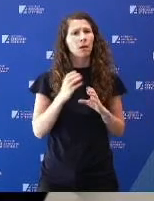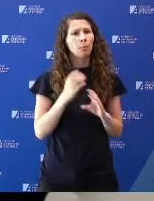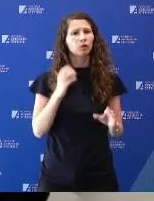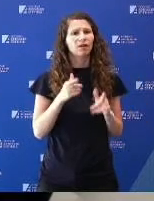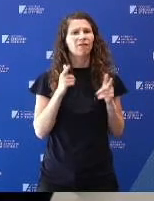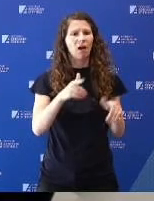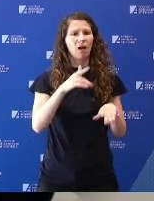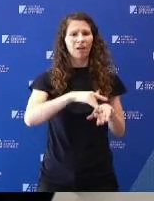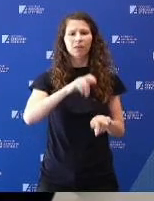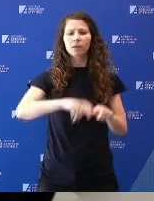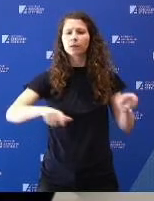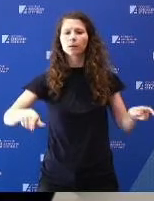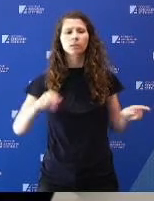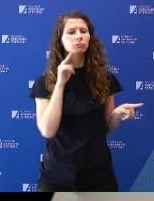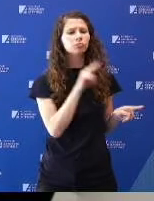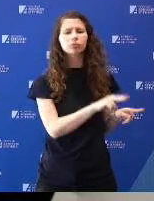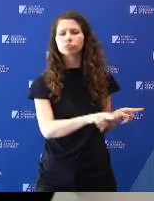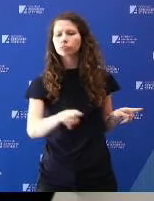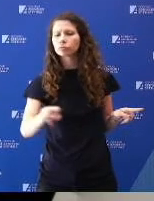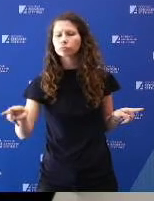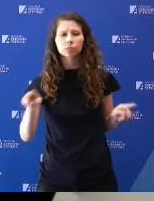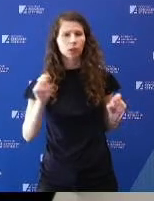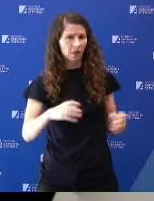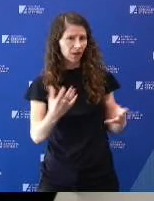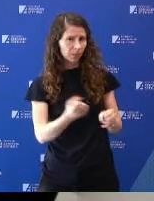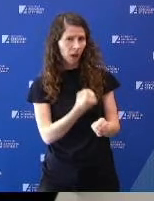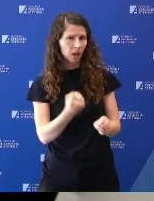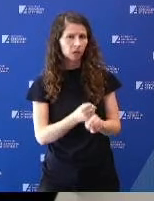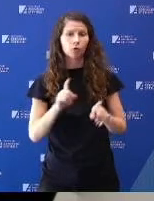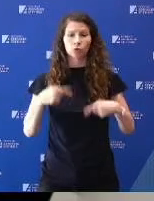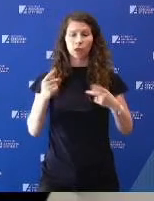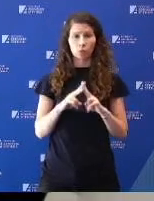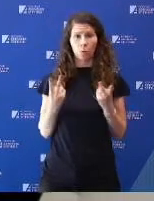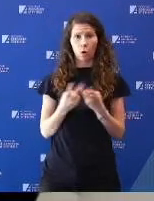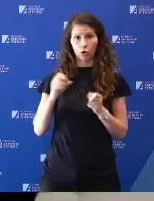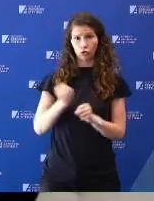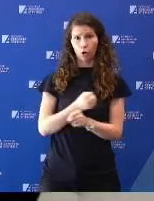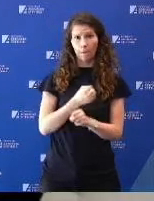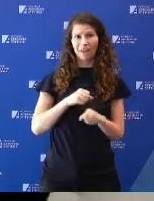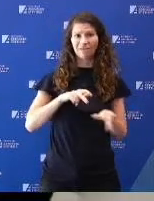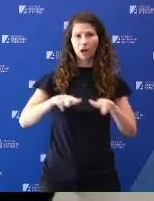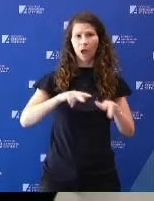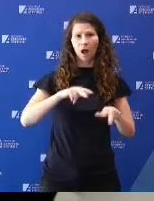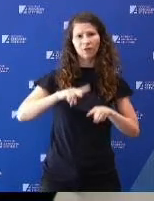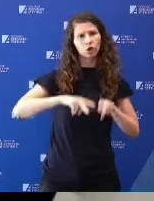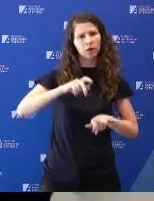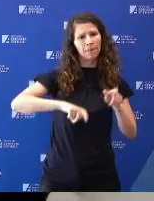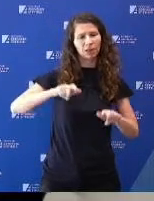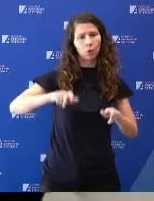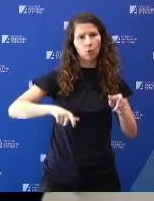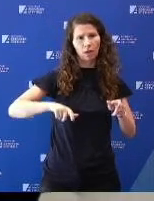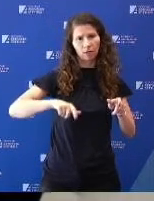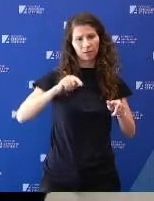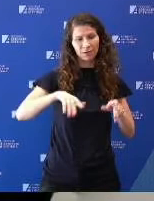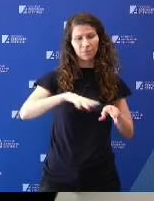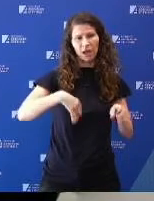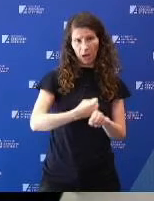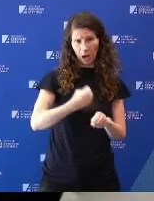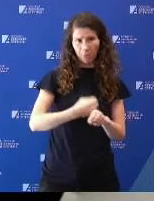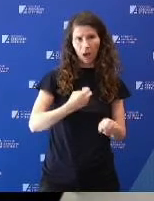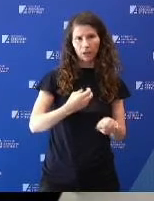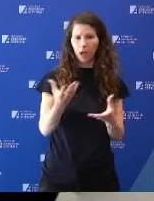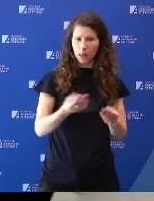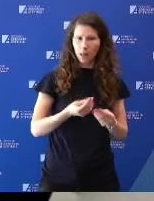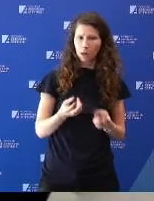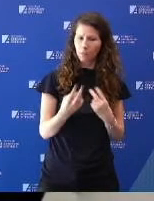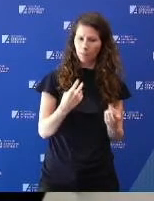einen Workshop organisiert mit verschiedenen Personen aus dem Verkehrssektor. Und wir haben dann überlegt, was könnte passieren.